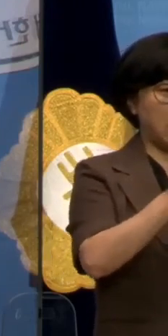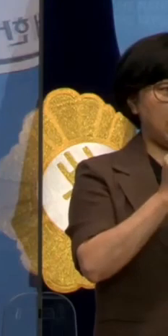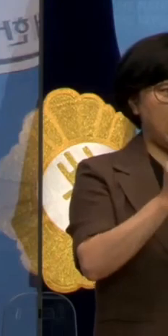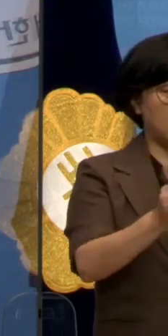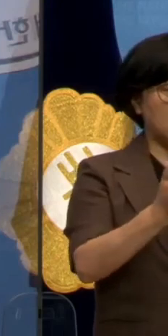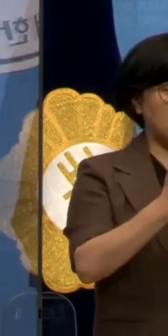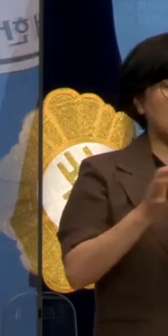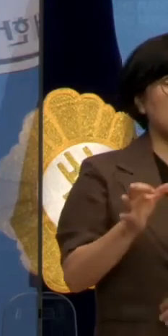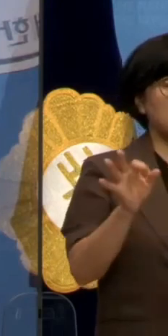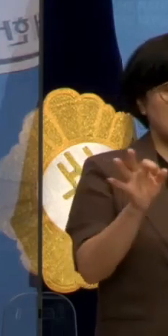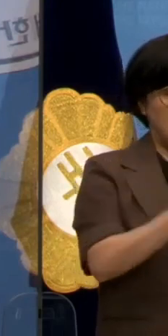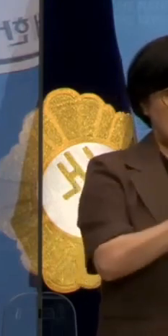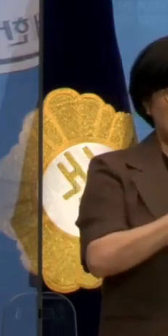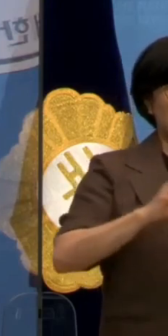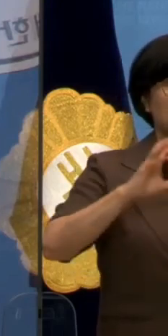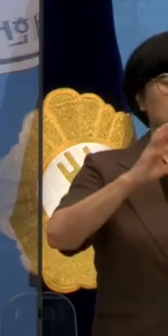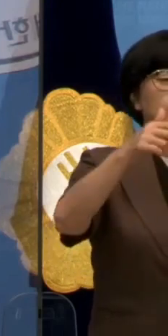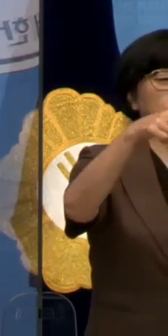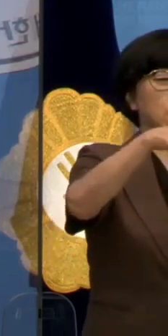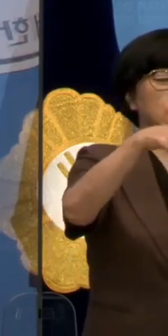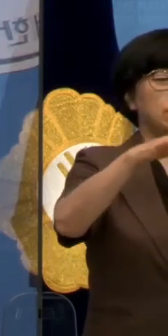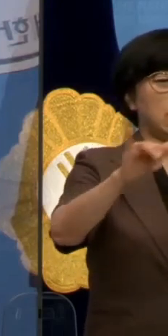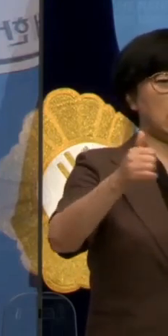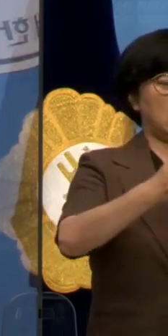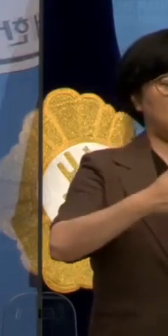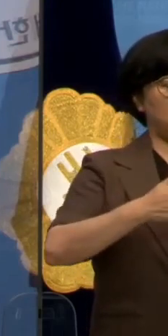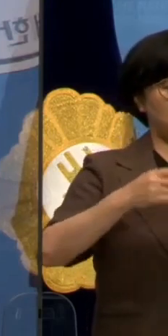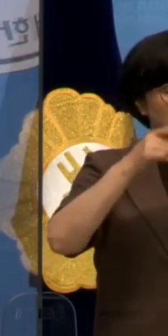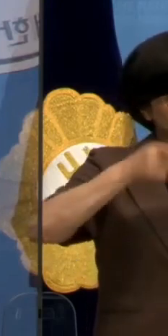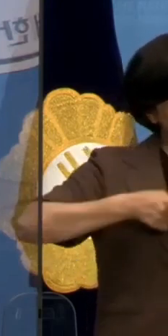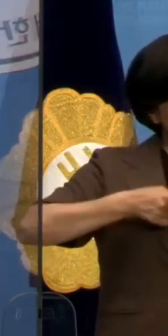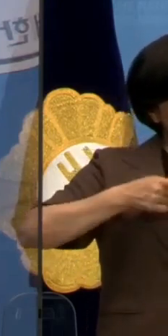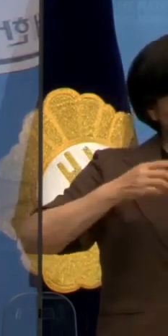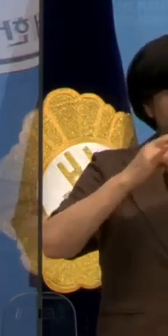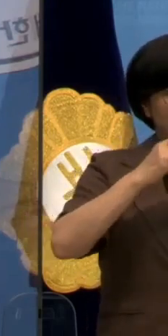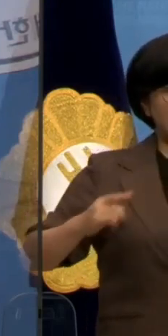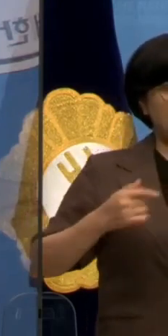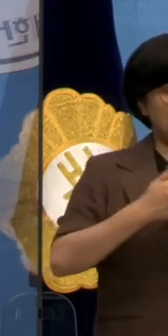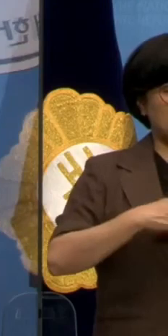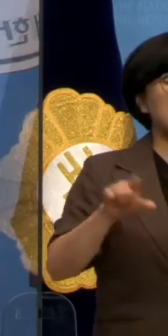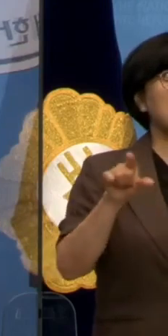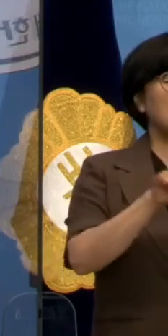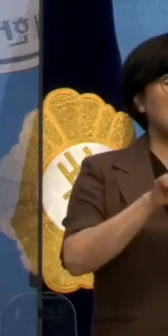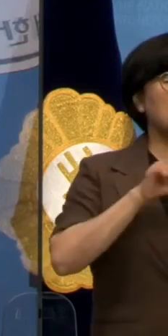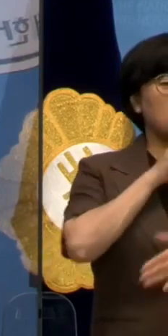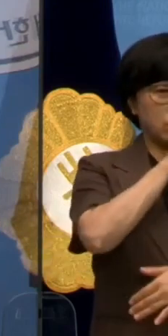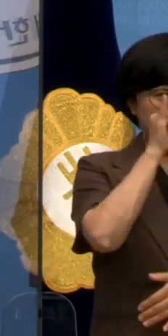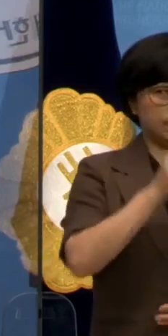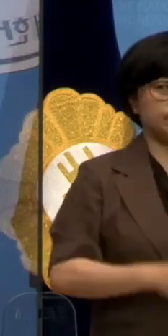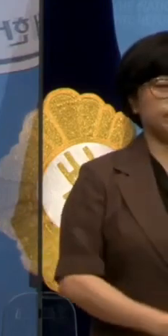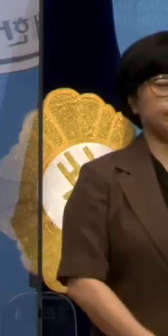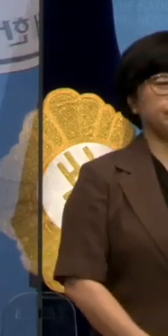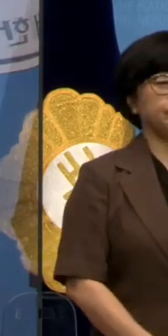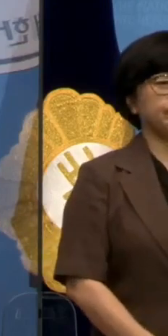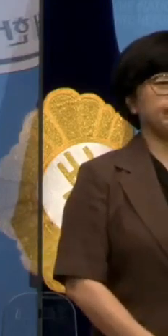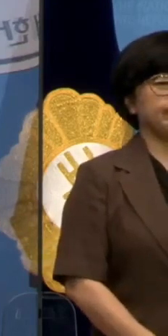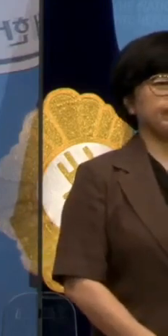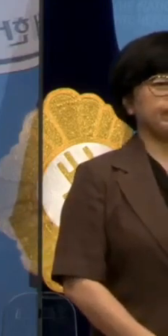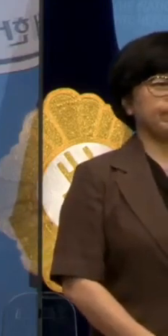관련 보도로 인해 국민은 윤석열 캠프에 대한 신뢰도 의혹의 눈초리를 가질 수밖에 없습니다.